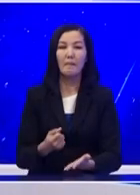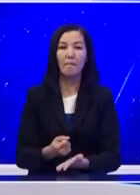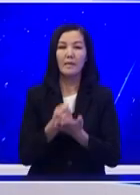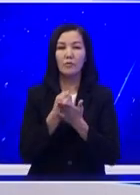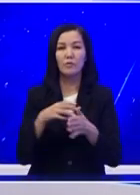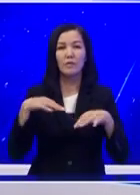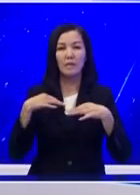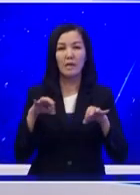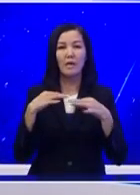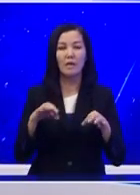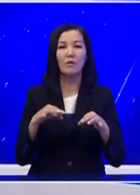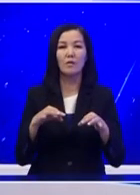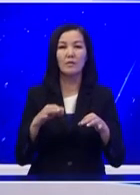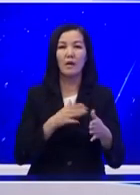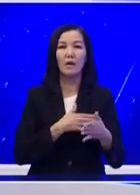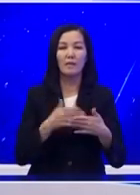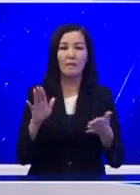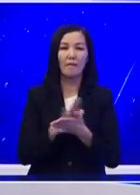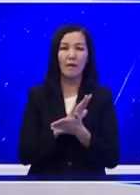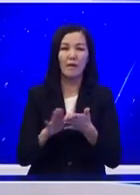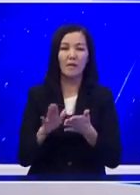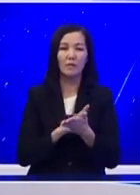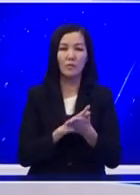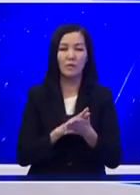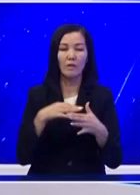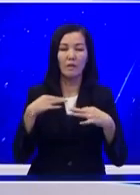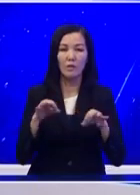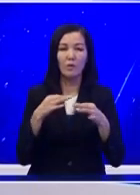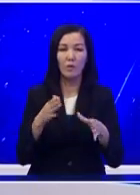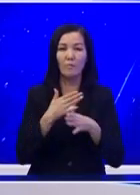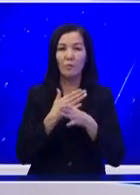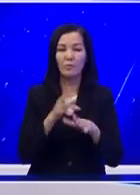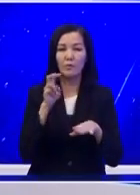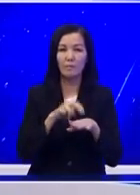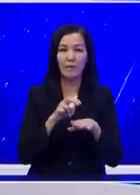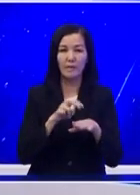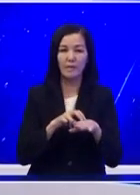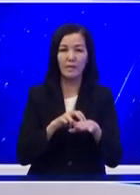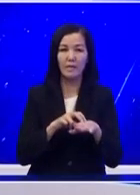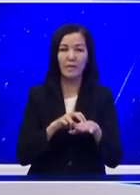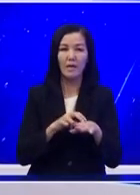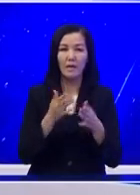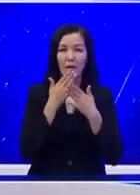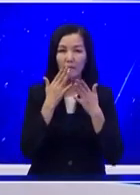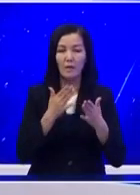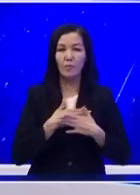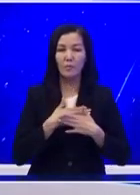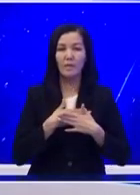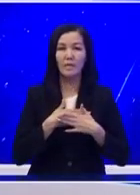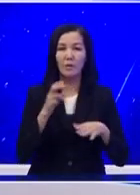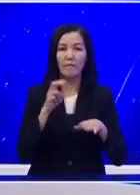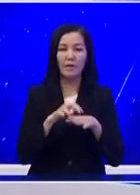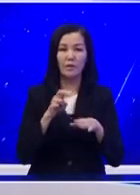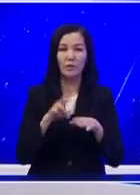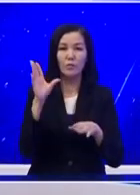Поддержка на колесах. Автоволонтеры Талдыкургана подключились к помощи медикам. При содействии активистов-автолюбителей участковые врачи